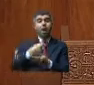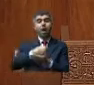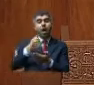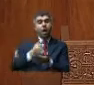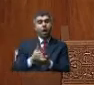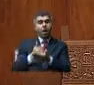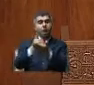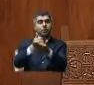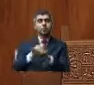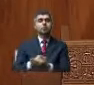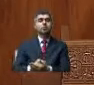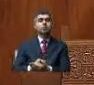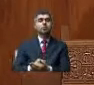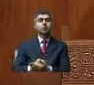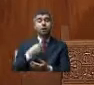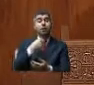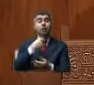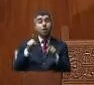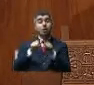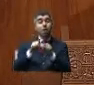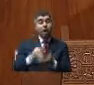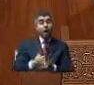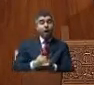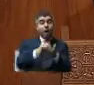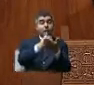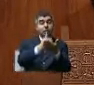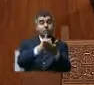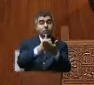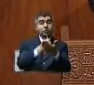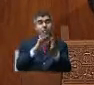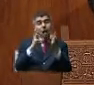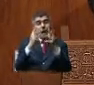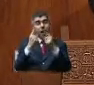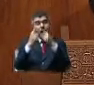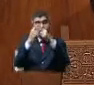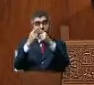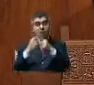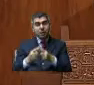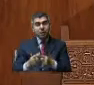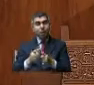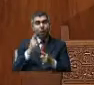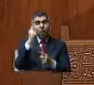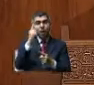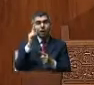2011-2012 و2016-2015. وقد خصص للمنح برسم الموسم الحالي مبلغ